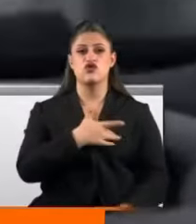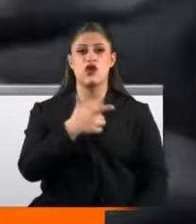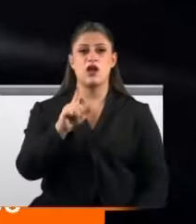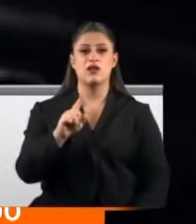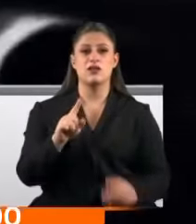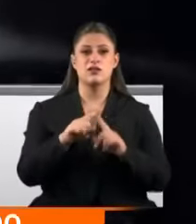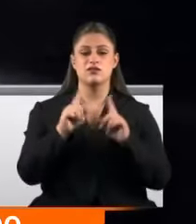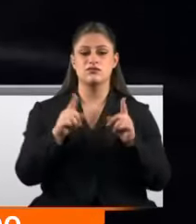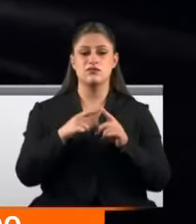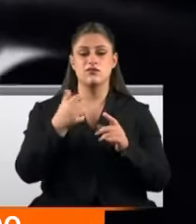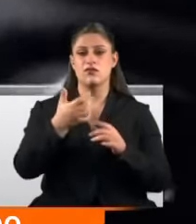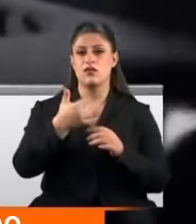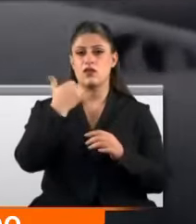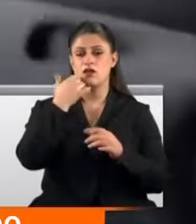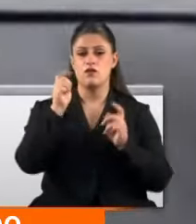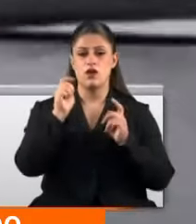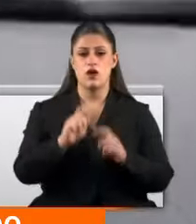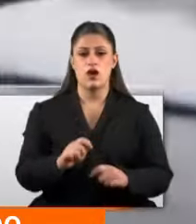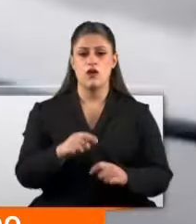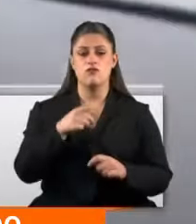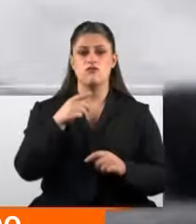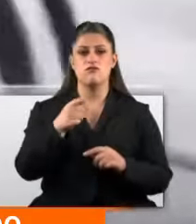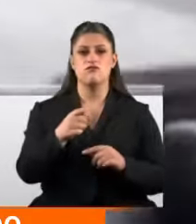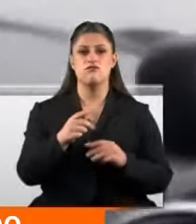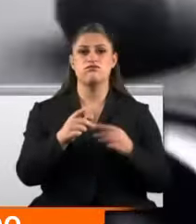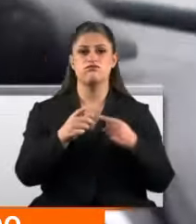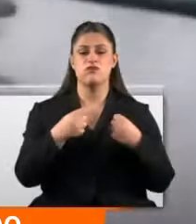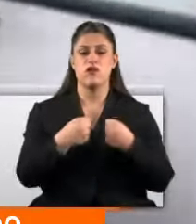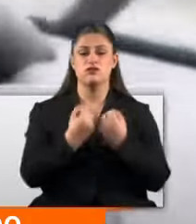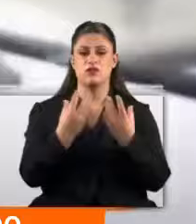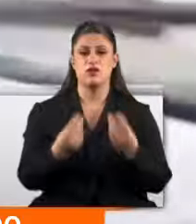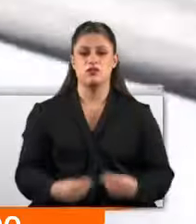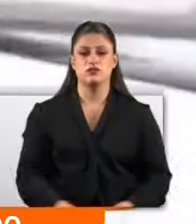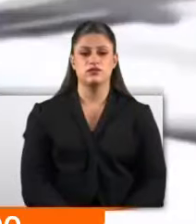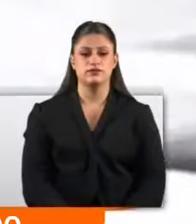açtırdı. Pervasızlıklar silsilesi fenomene pahalıya patladı.